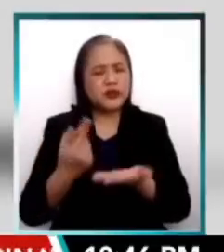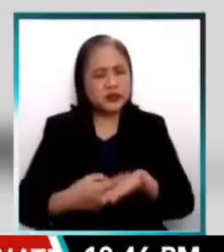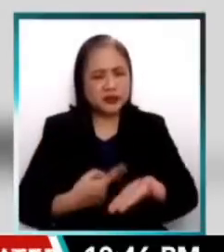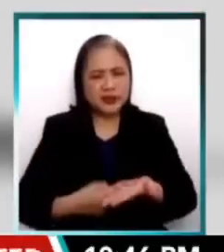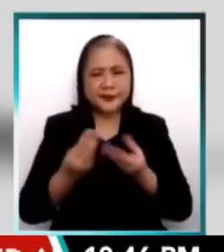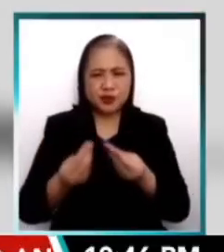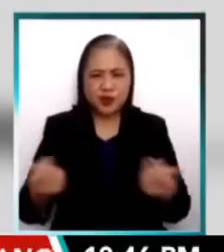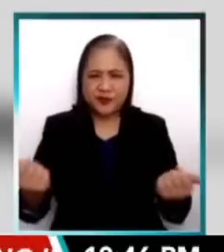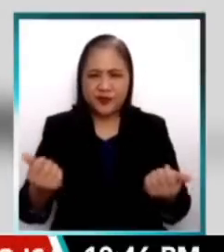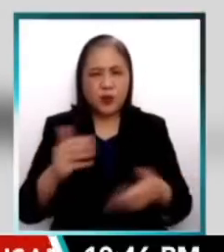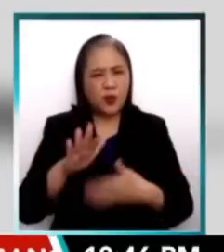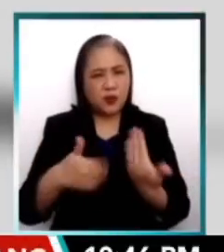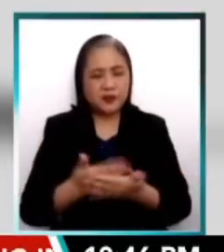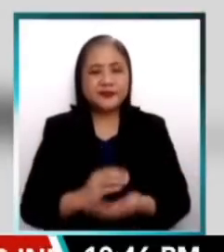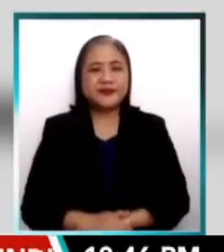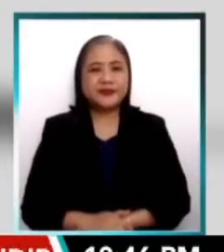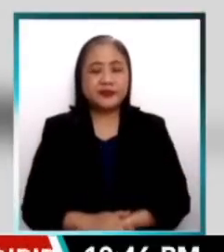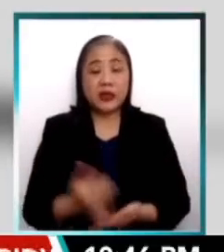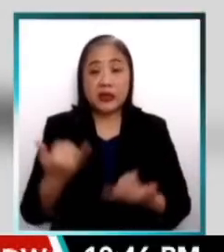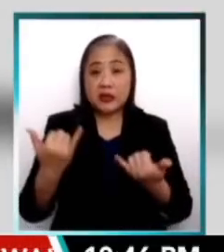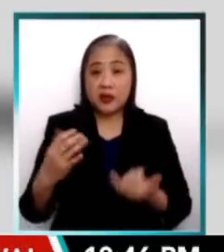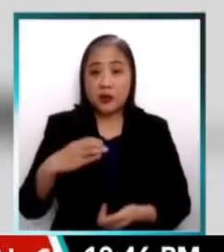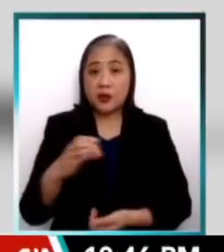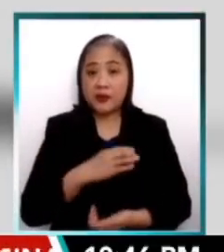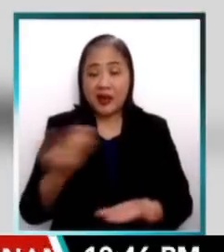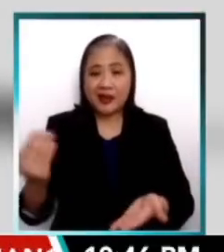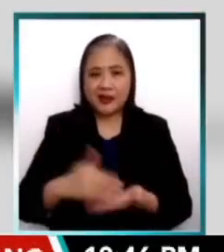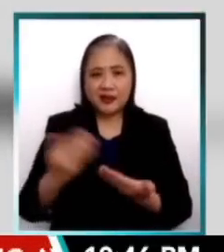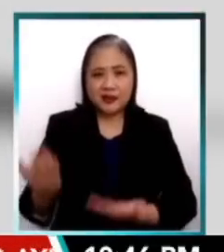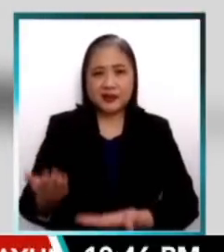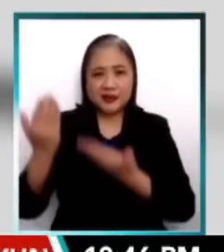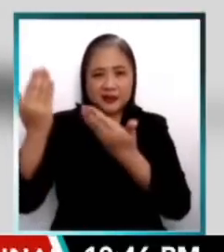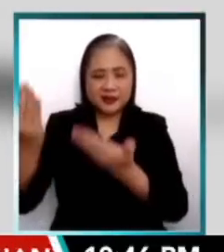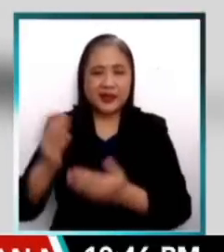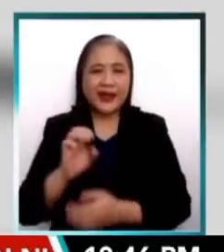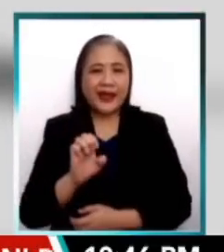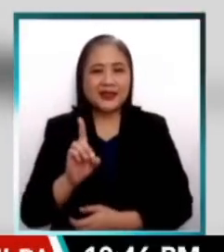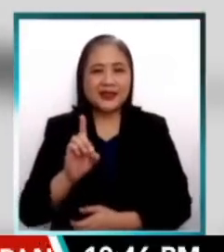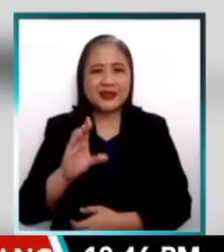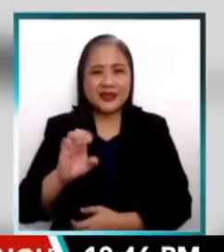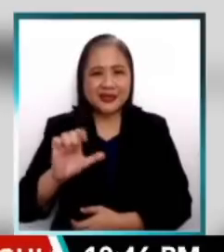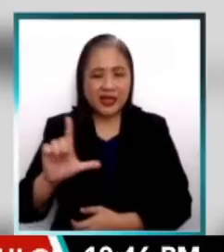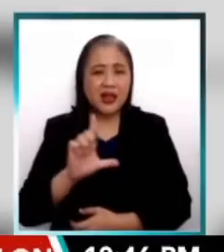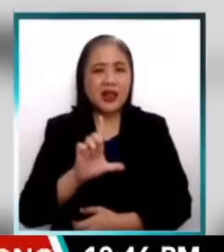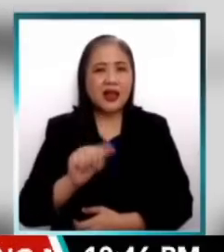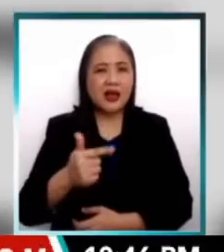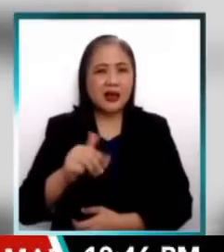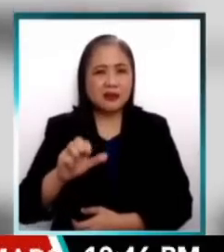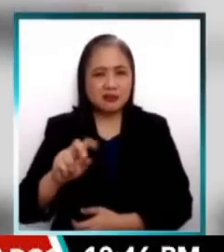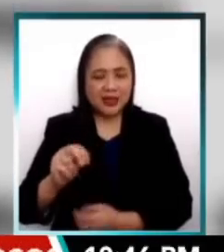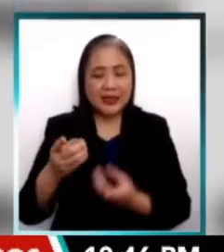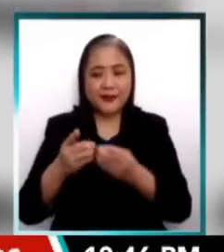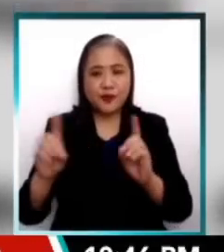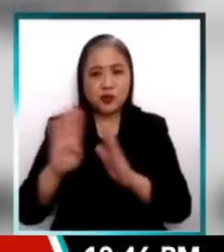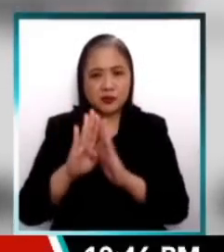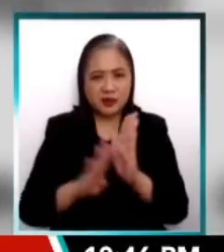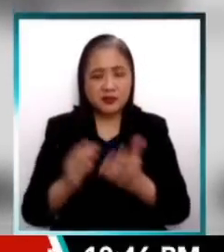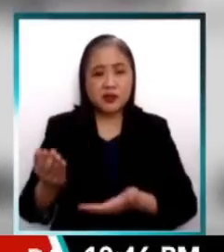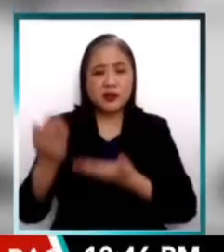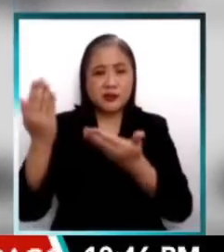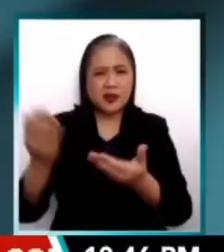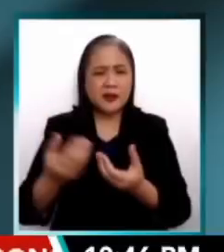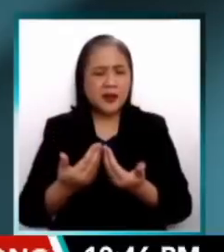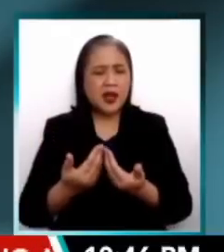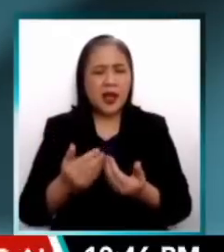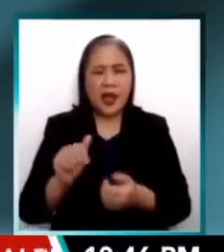Sa Kamara, muling inihain ni Representative Edsel Lagman ang divorce bill. Tinawag niya ang refiled bill na Absolute Divorce